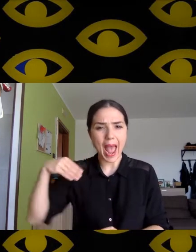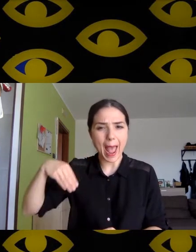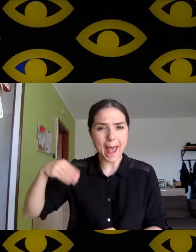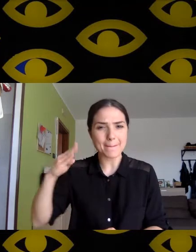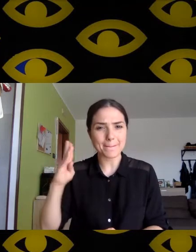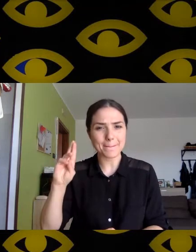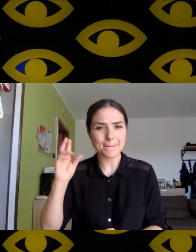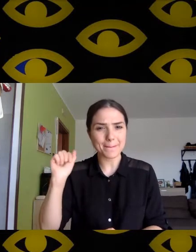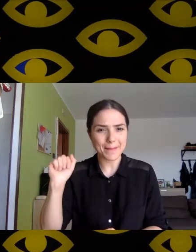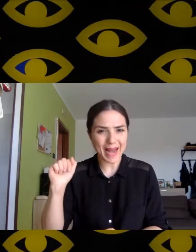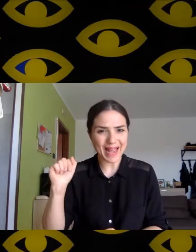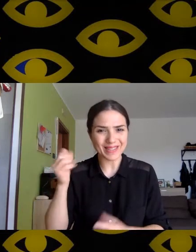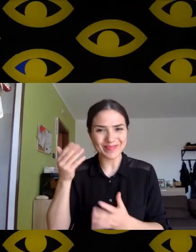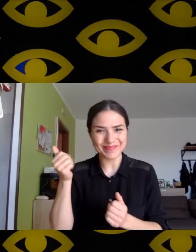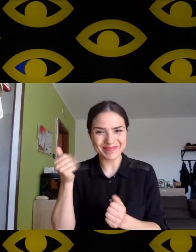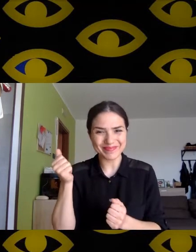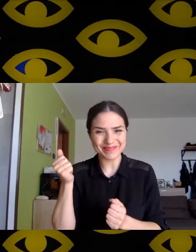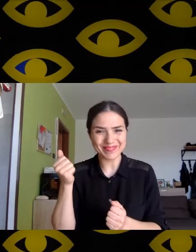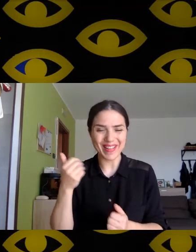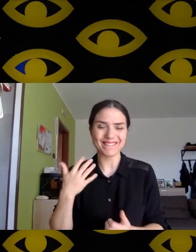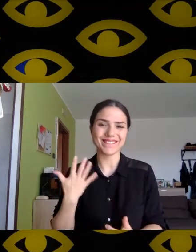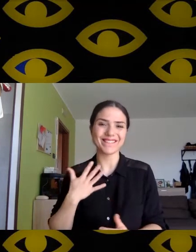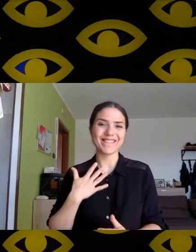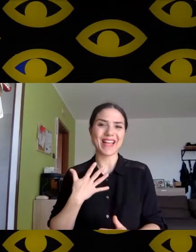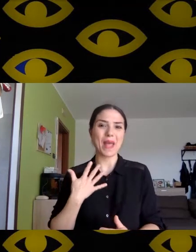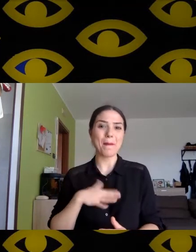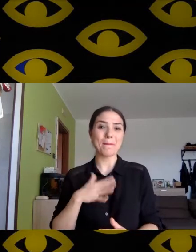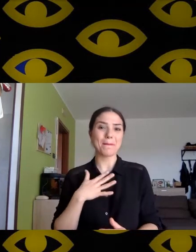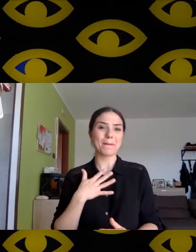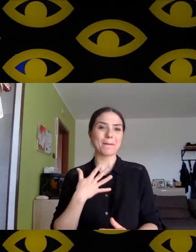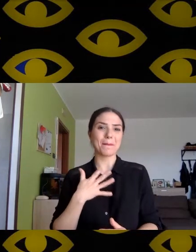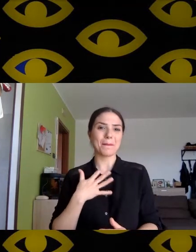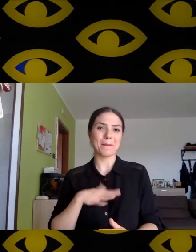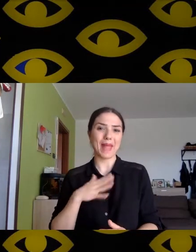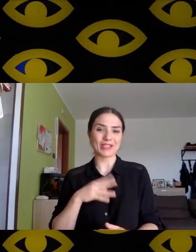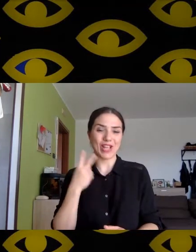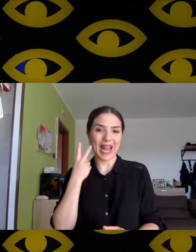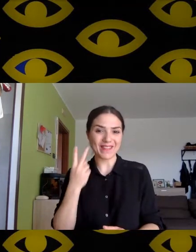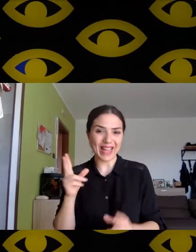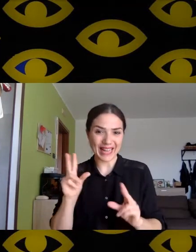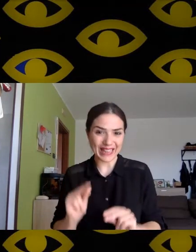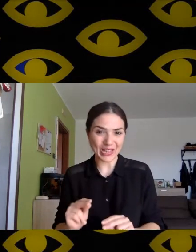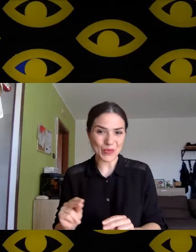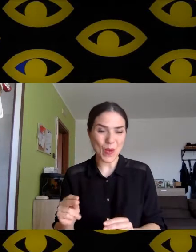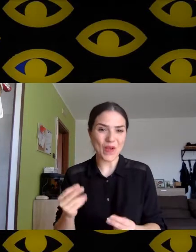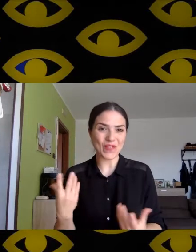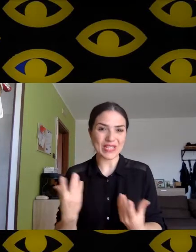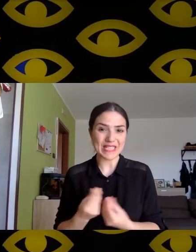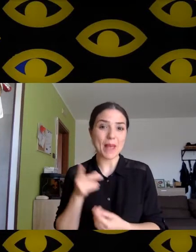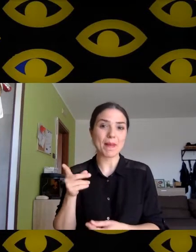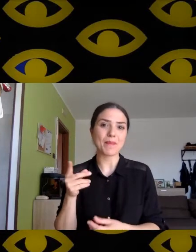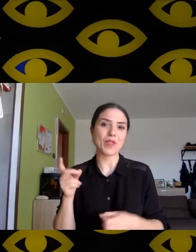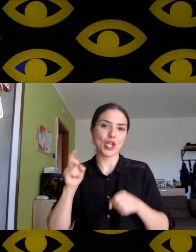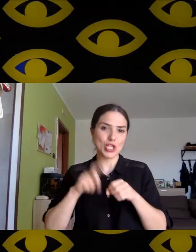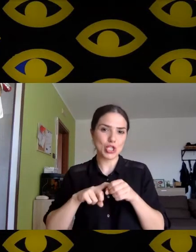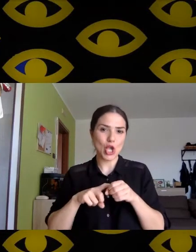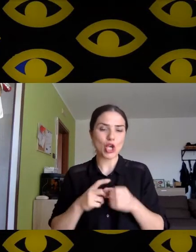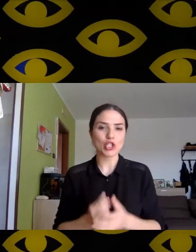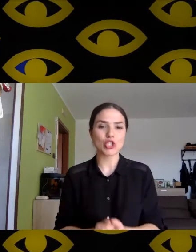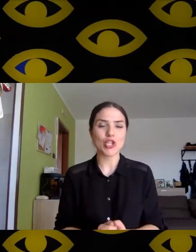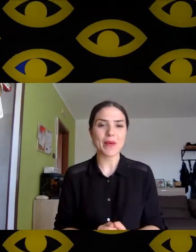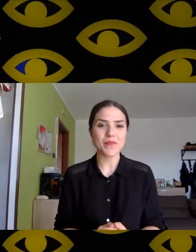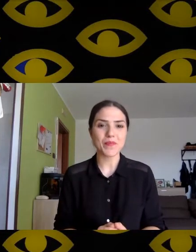carissima Ambra. Che piacere vederti qui. Anche lei una dei membri dei nostri gruppi.